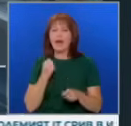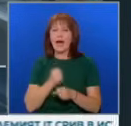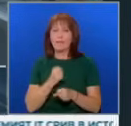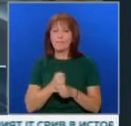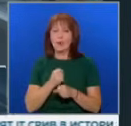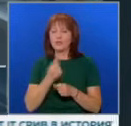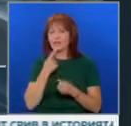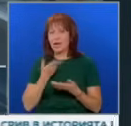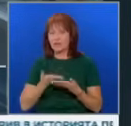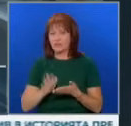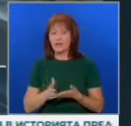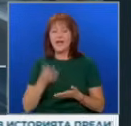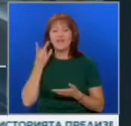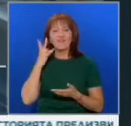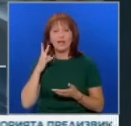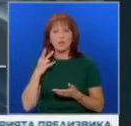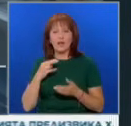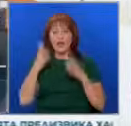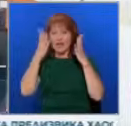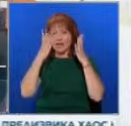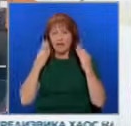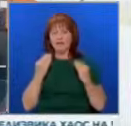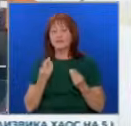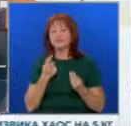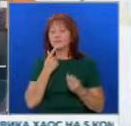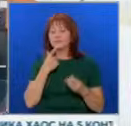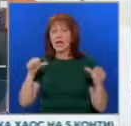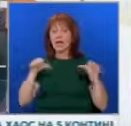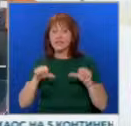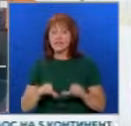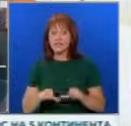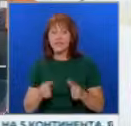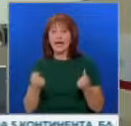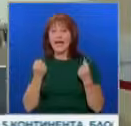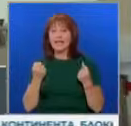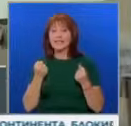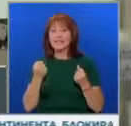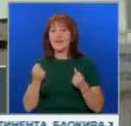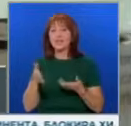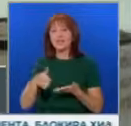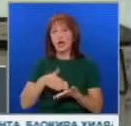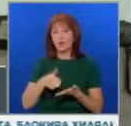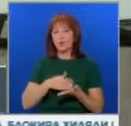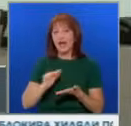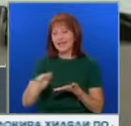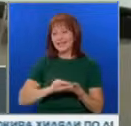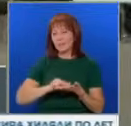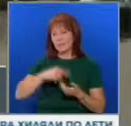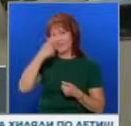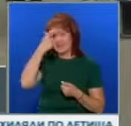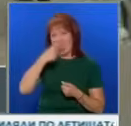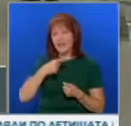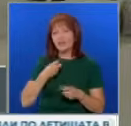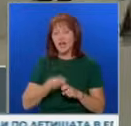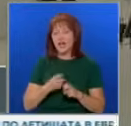В Великобритания и Нидерландия се сринаха здравните услуги. Записване за часове при личния лекар в Обединеното кралство беше